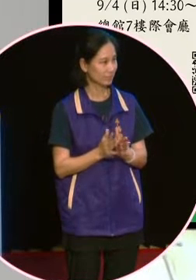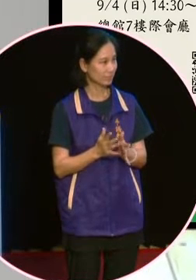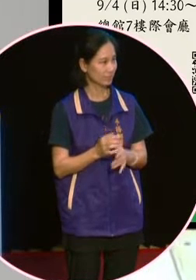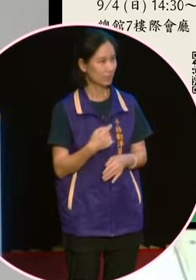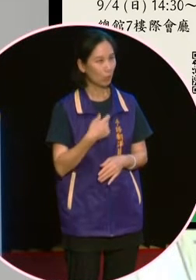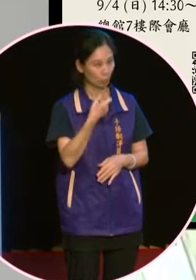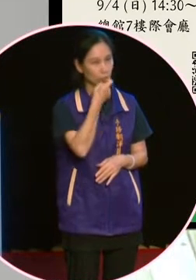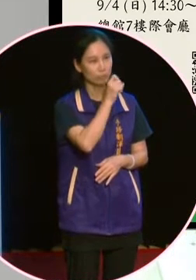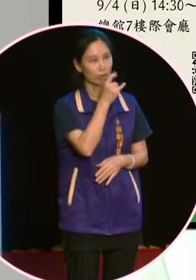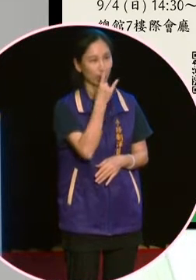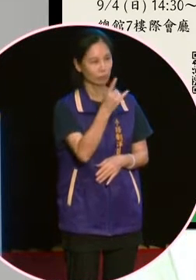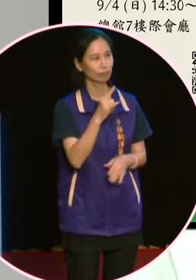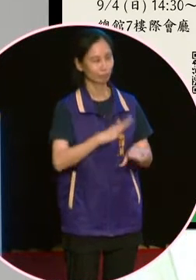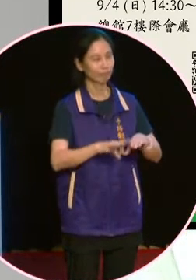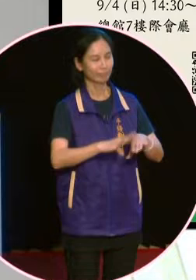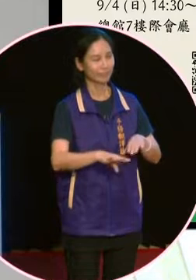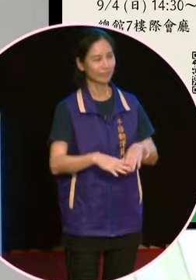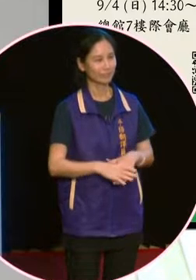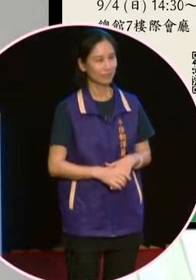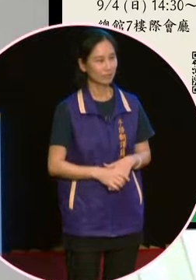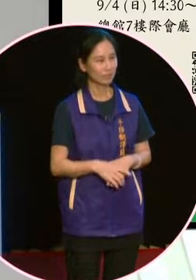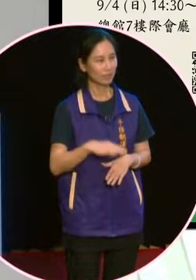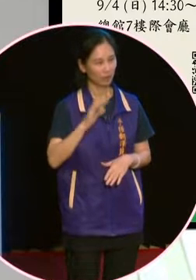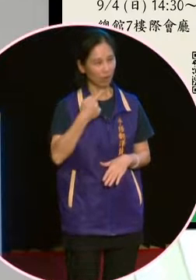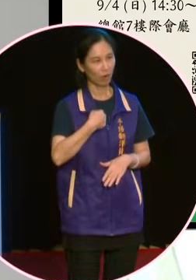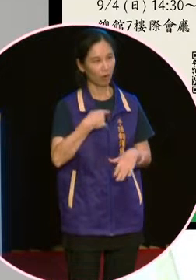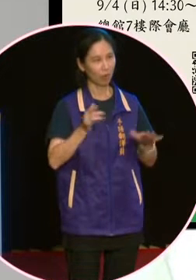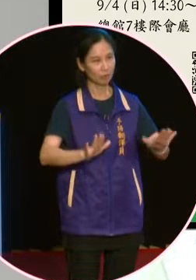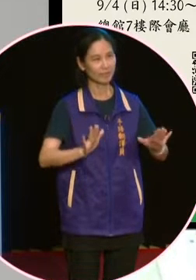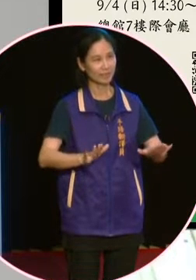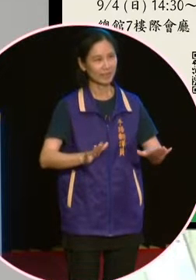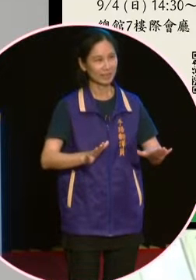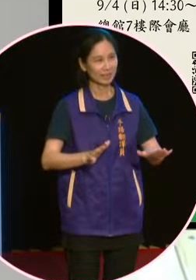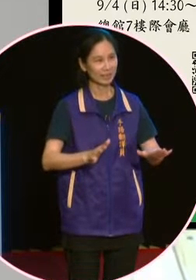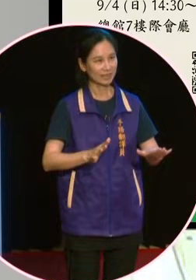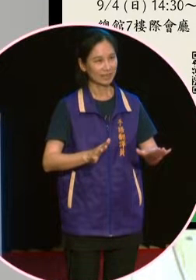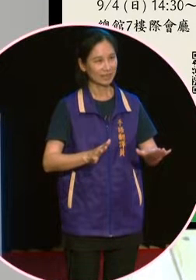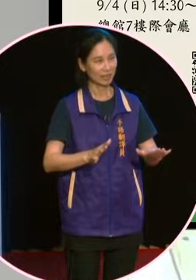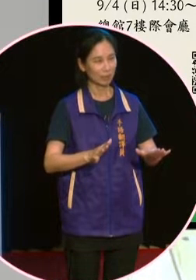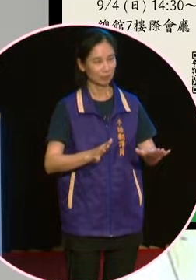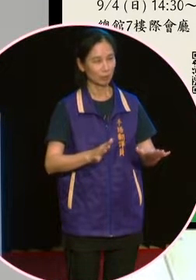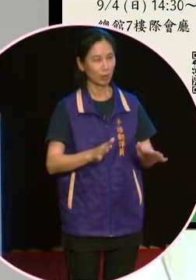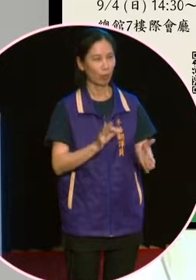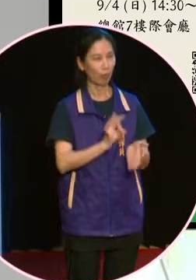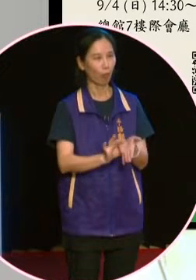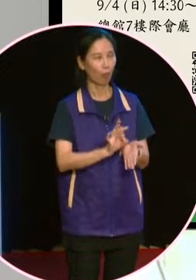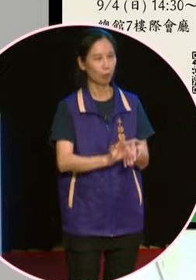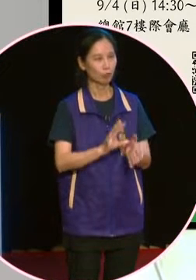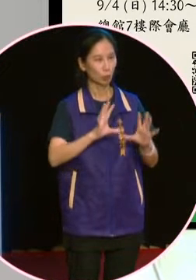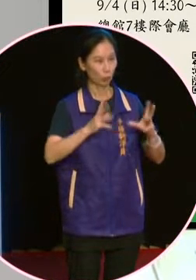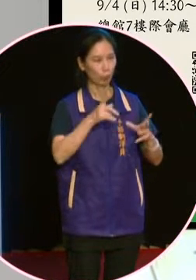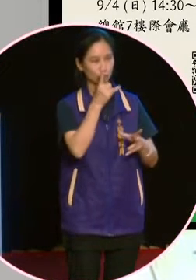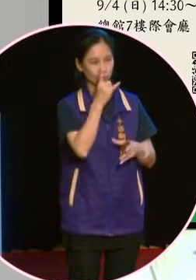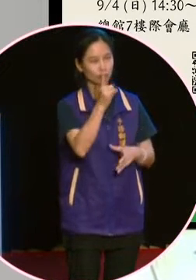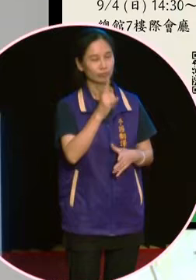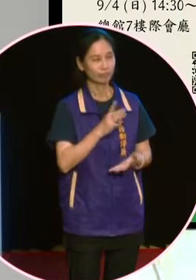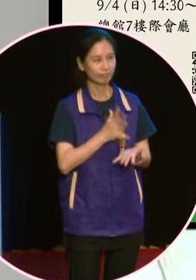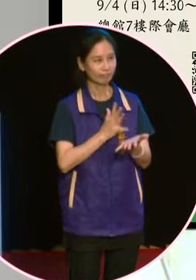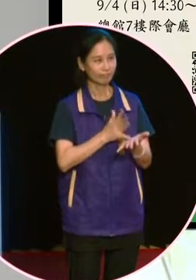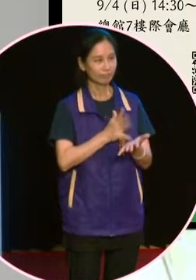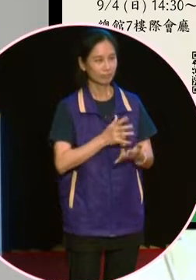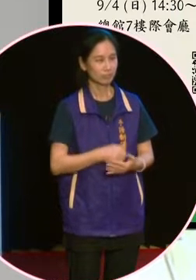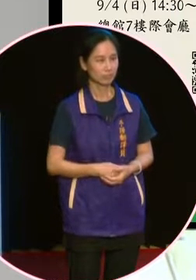台语没嘛也要讲了，不过今天还是我的讲座，还是用国语讲比较好，因